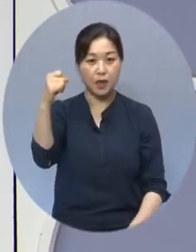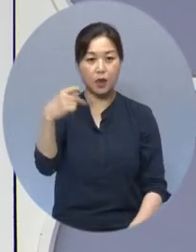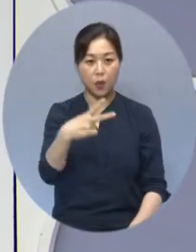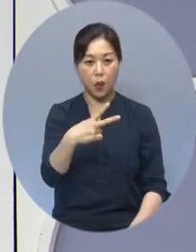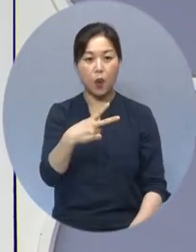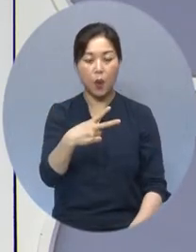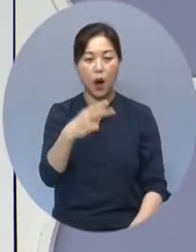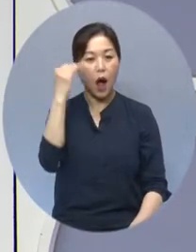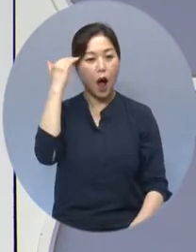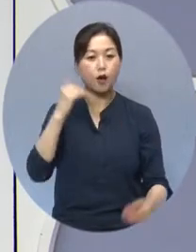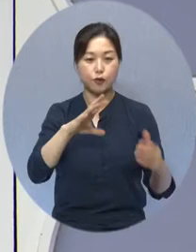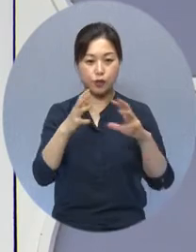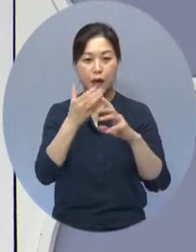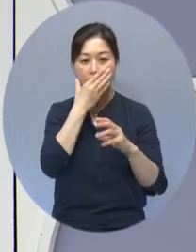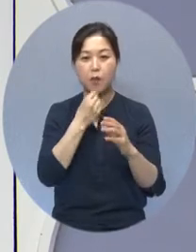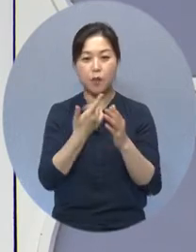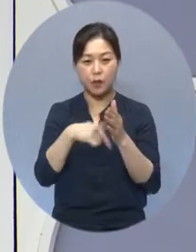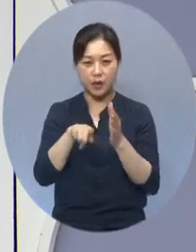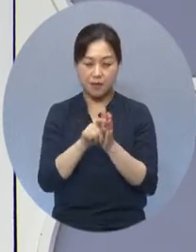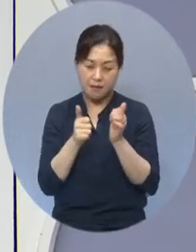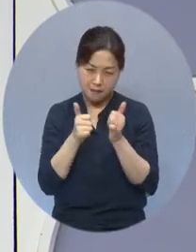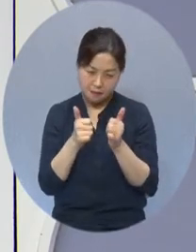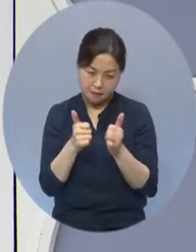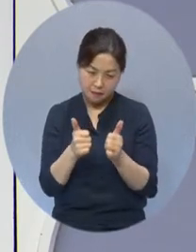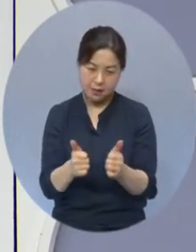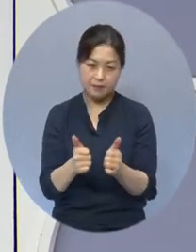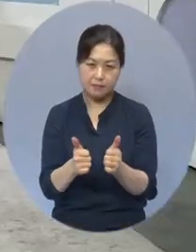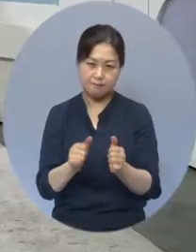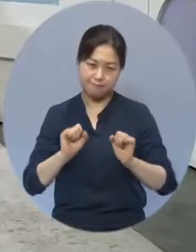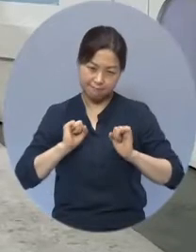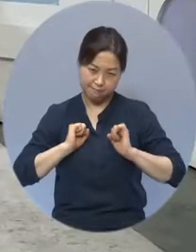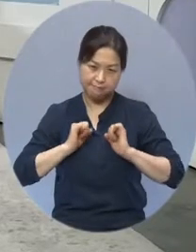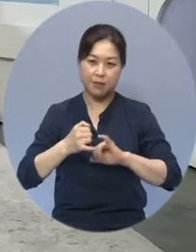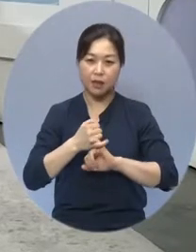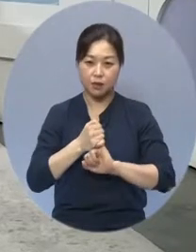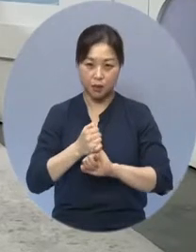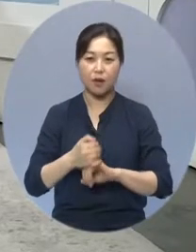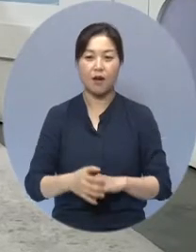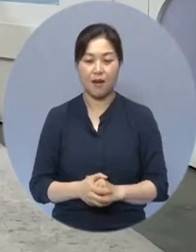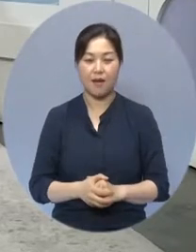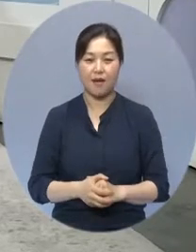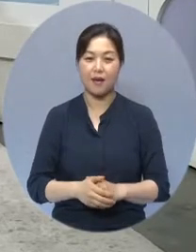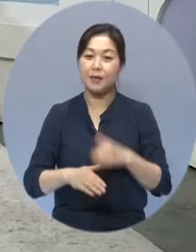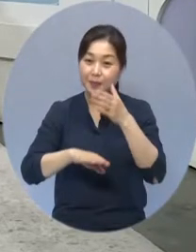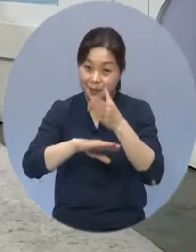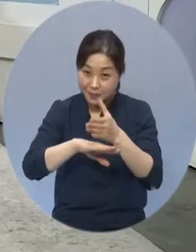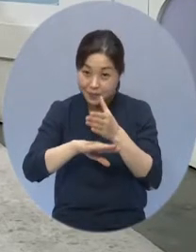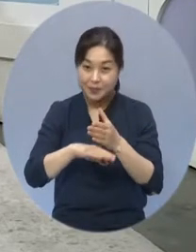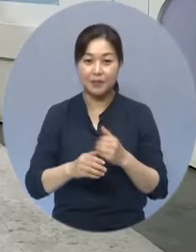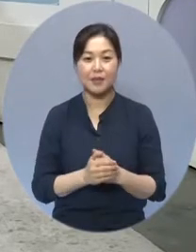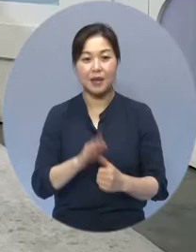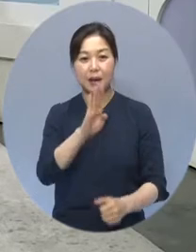위해서 부지런히 달려가겠습니다. 감사합니다. 네.